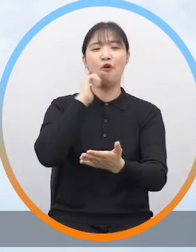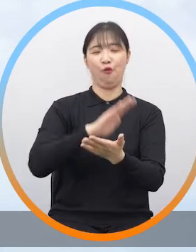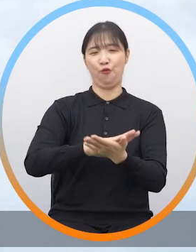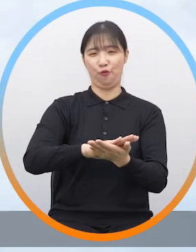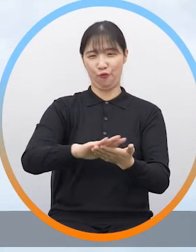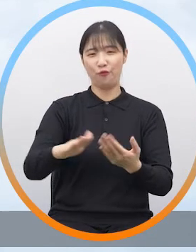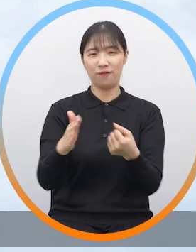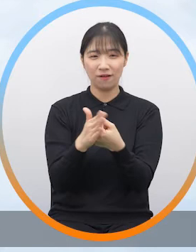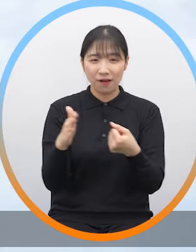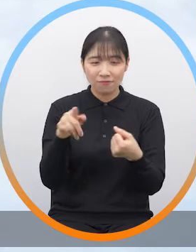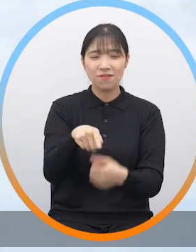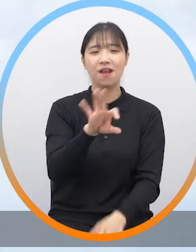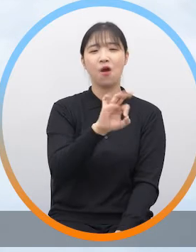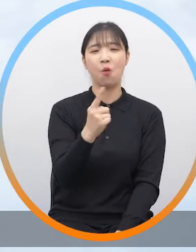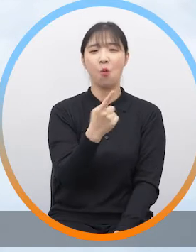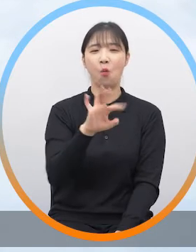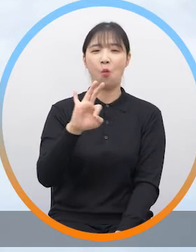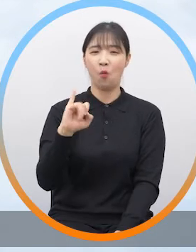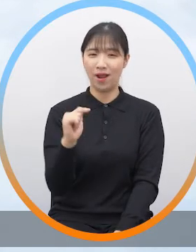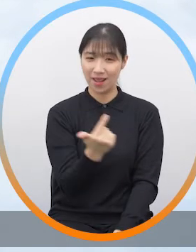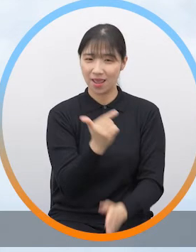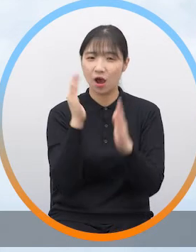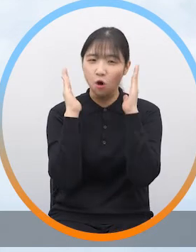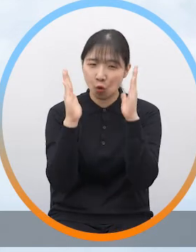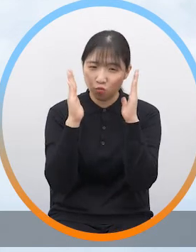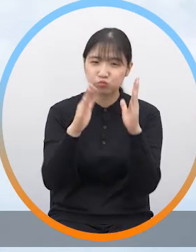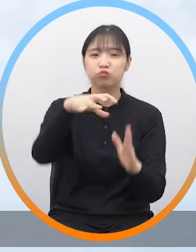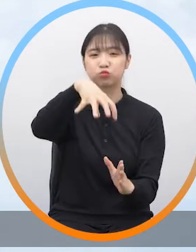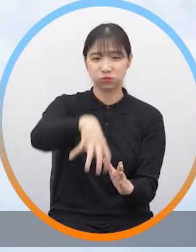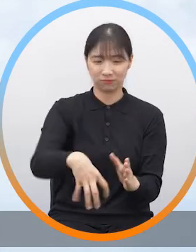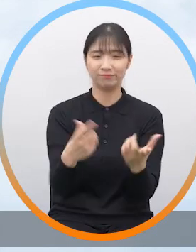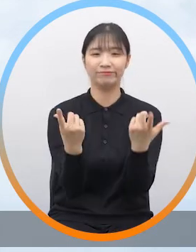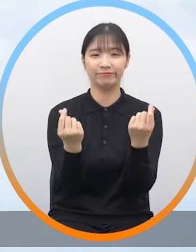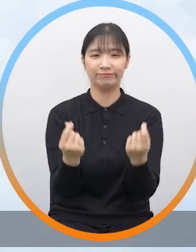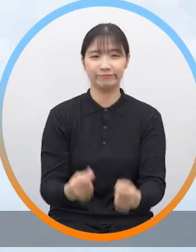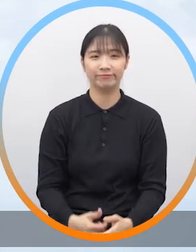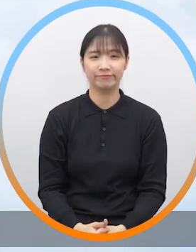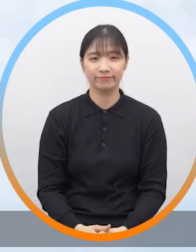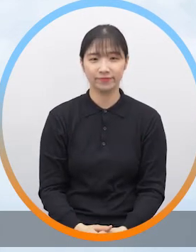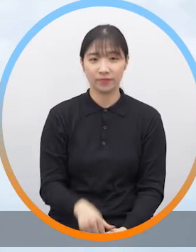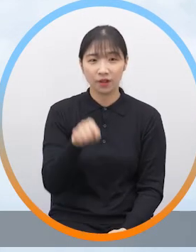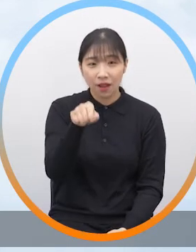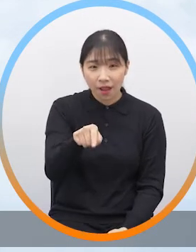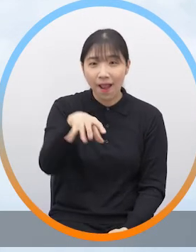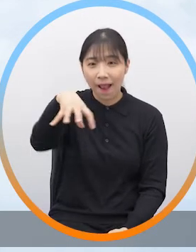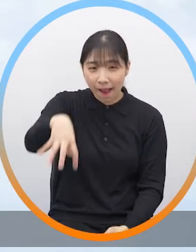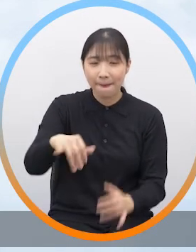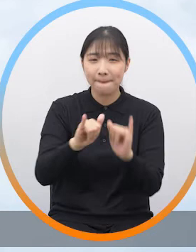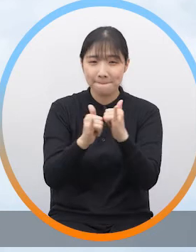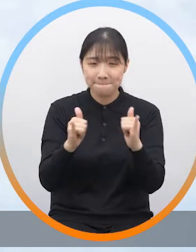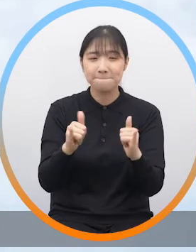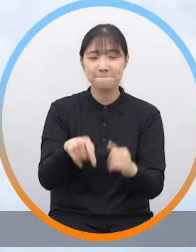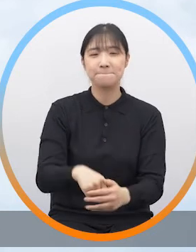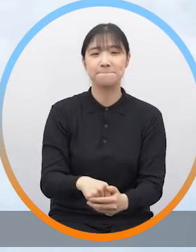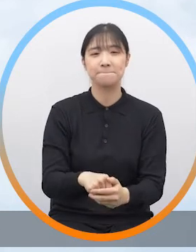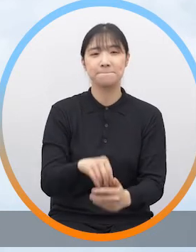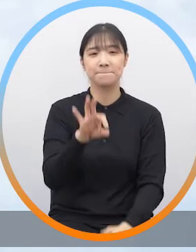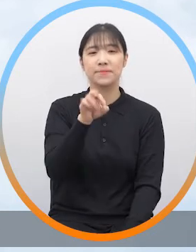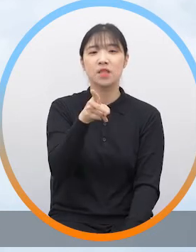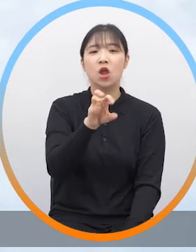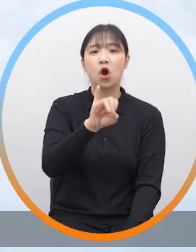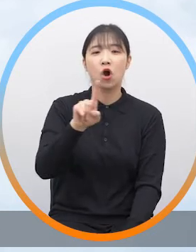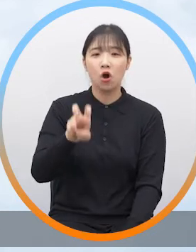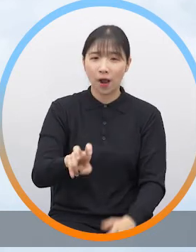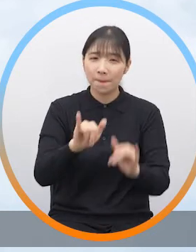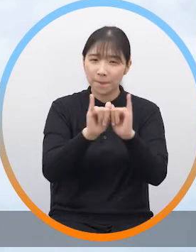그래서 이곳에서 왕인이 공부를 했다. 그래서 왕인 수학처 유적입니다. 바로 그 앞에